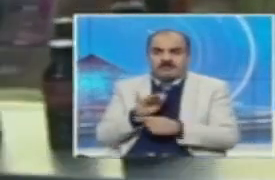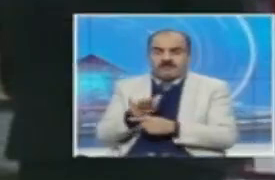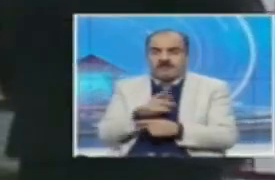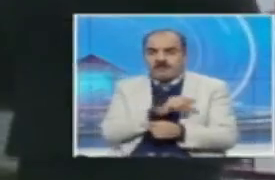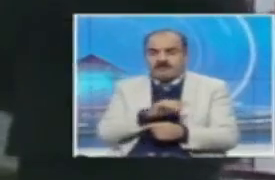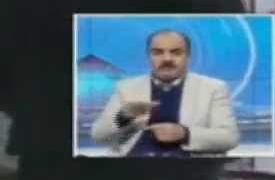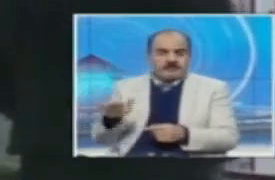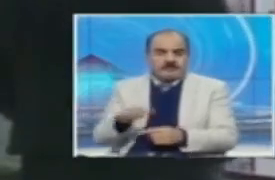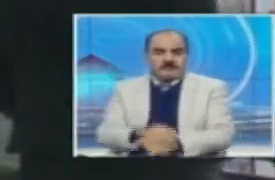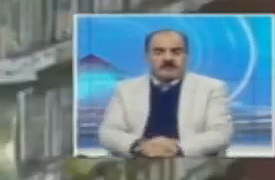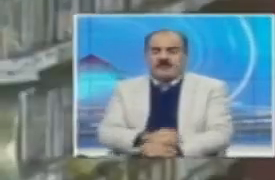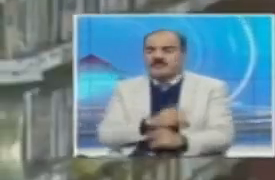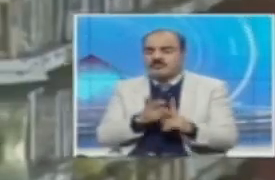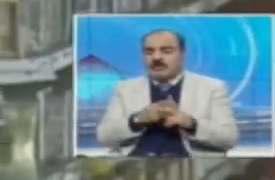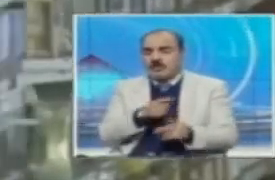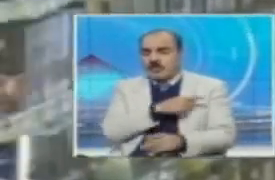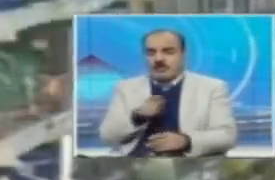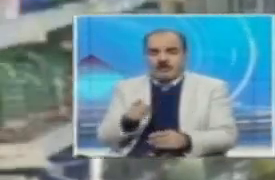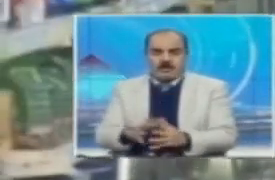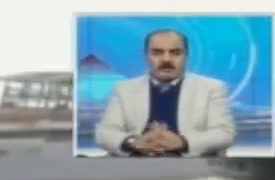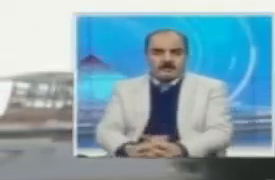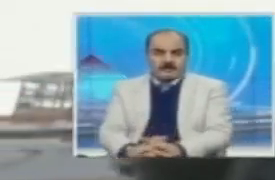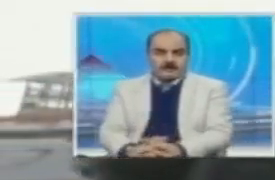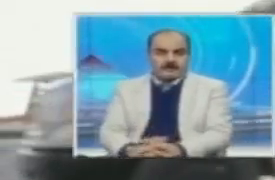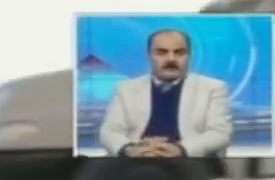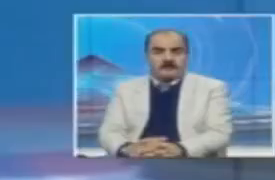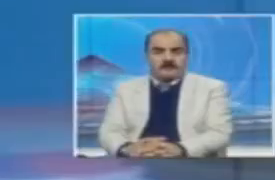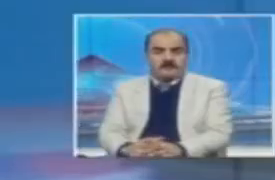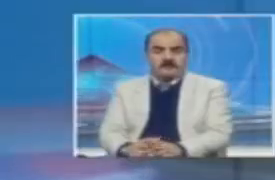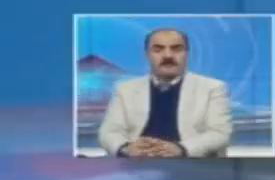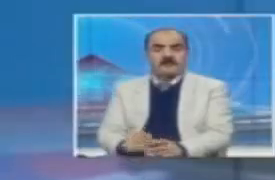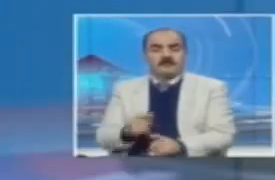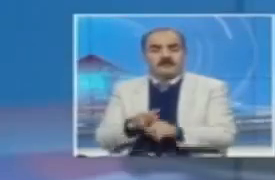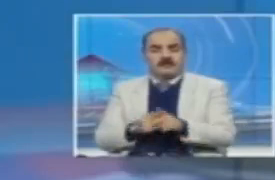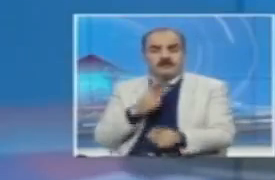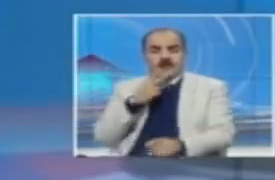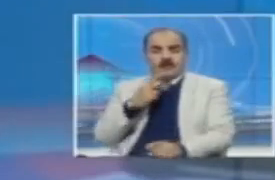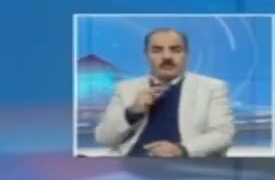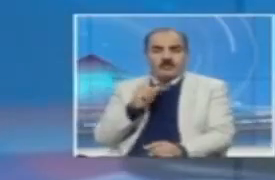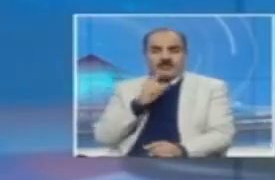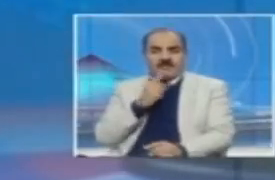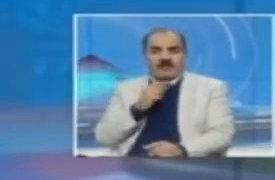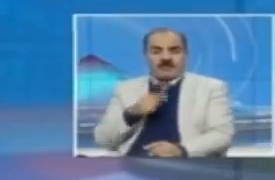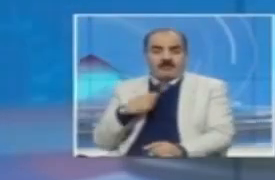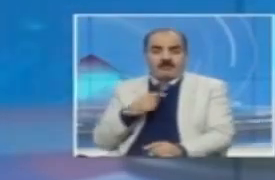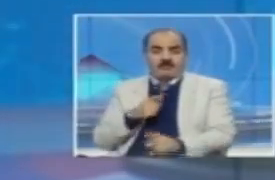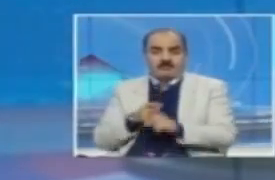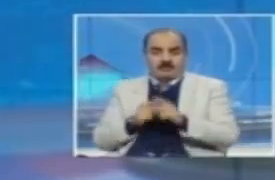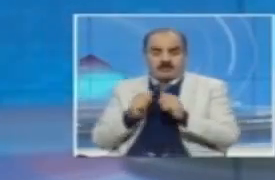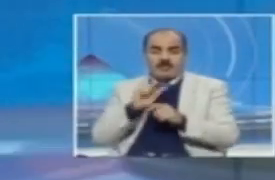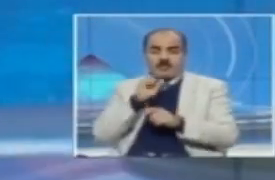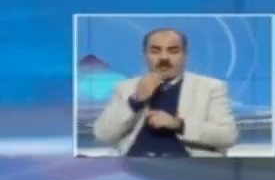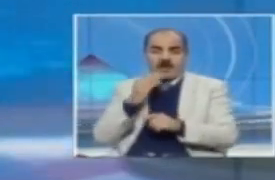اللامحدود لأبناء الشعب المصري العظيم. شهد رئيس مجلس مجلس الوزراء الدكتور مصطفى مدبولي ورئيس